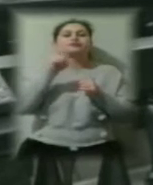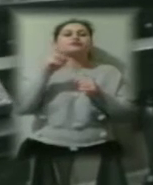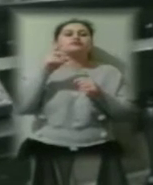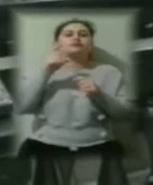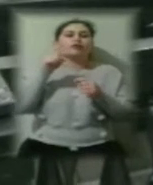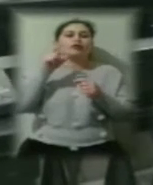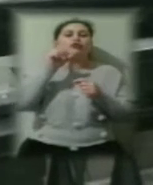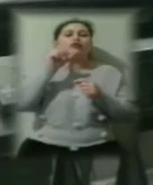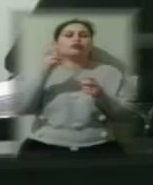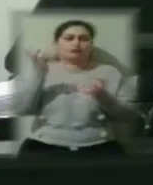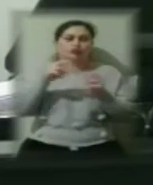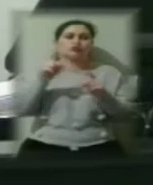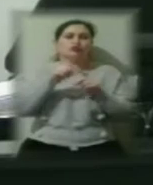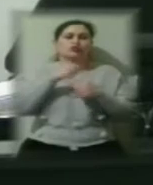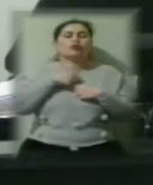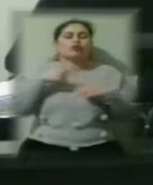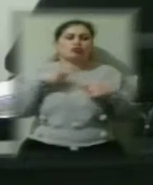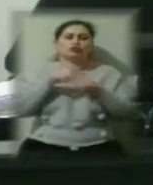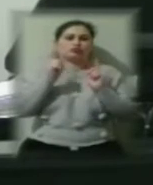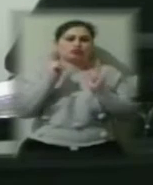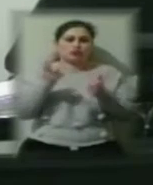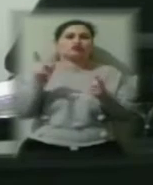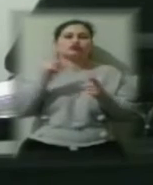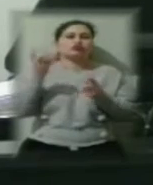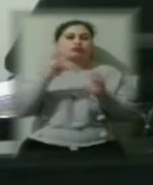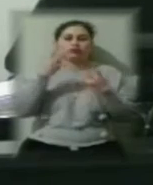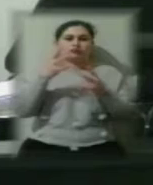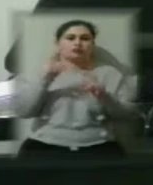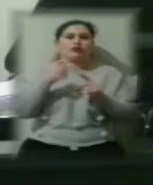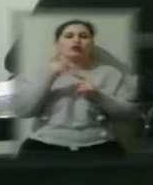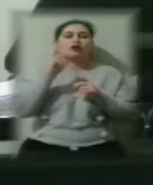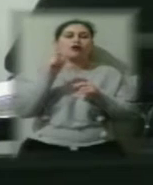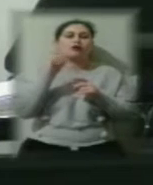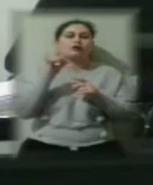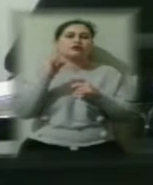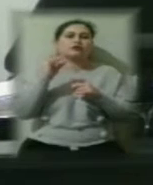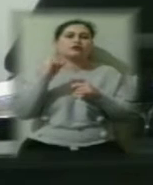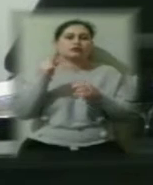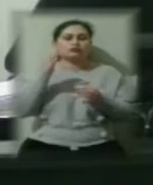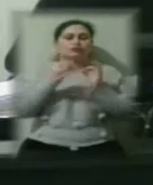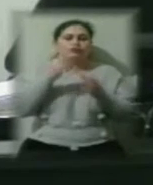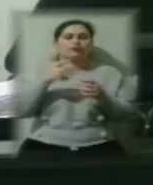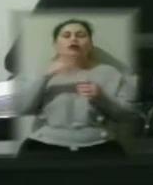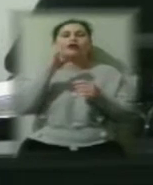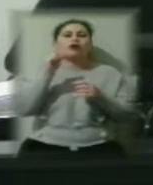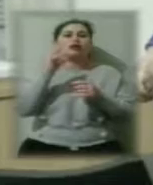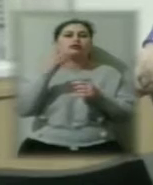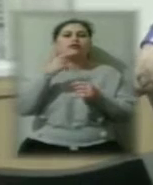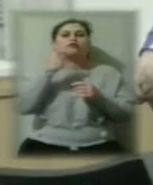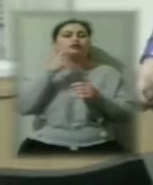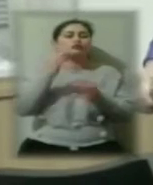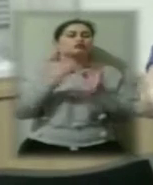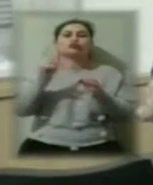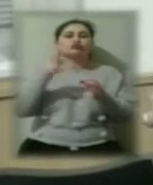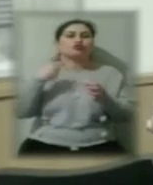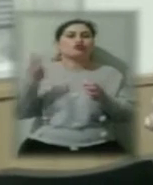погоджуються прокурор та рідні. Прізвище судді – Калініна. На початку засідання жінка пояснює, що із підозрюваним мають